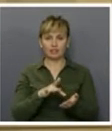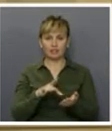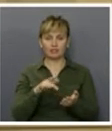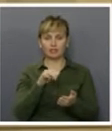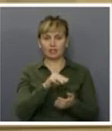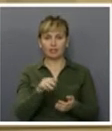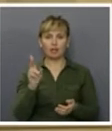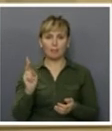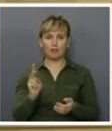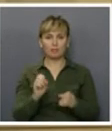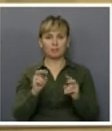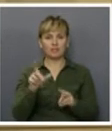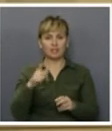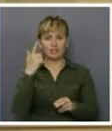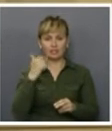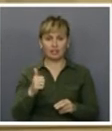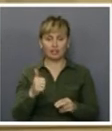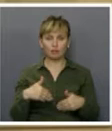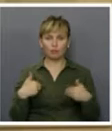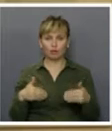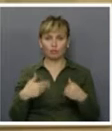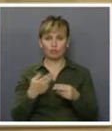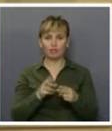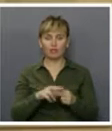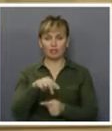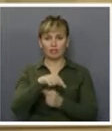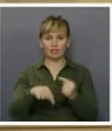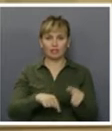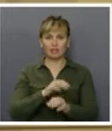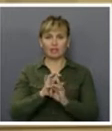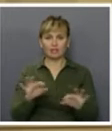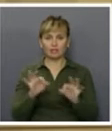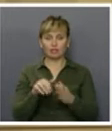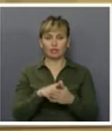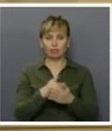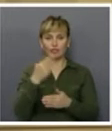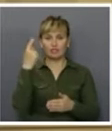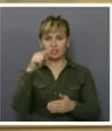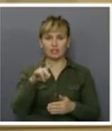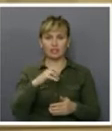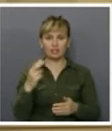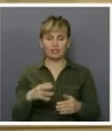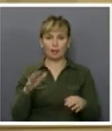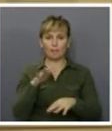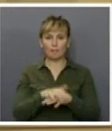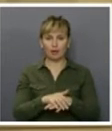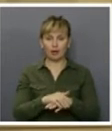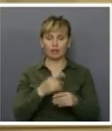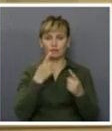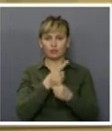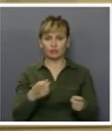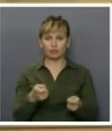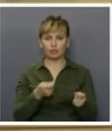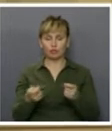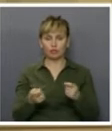Талгат Камаров. Специалист, знающий толк в инвестициях разного рода, прокомментировал новые инициативы Национального банка, озвученные его